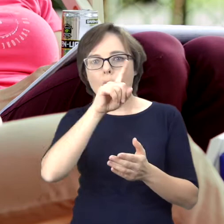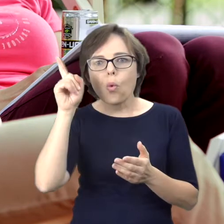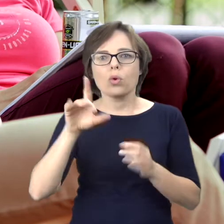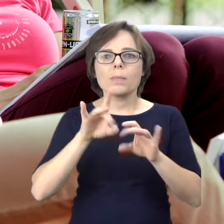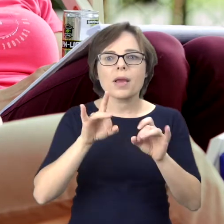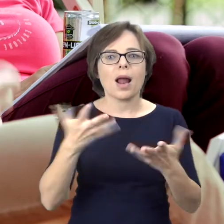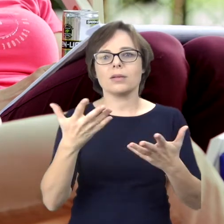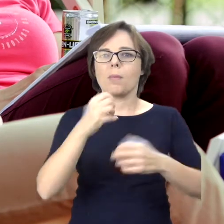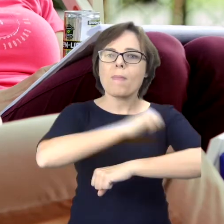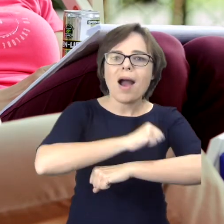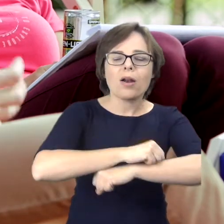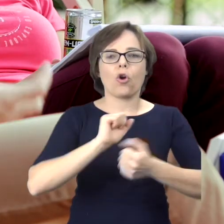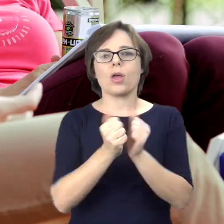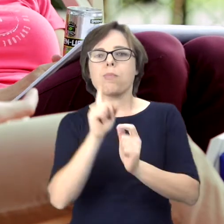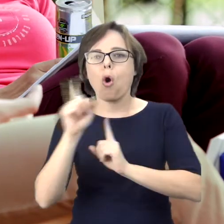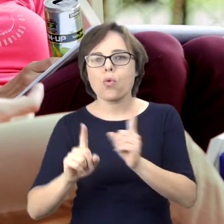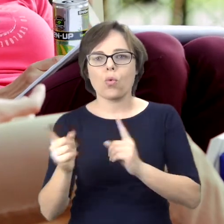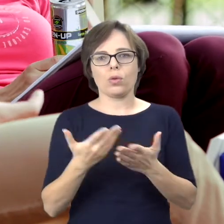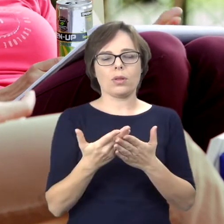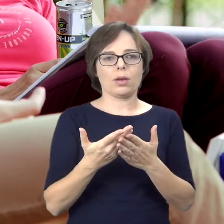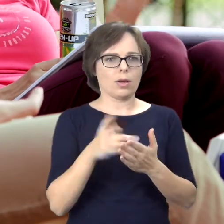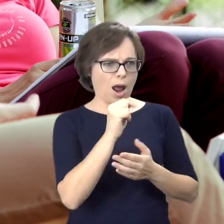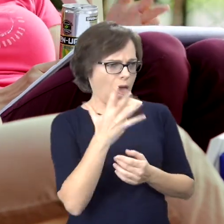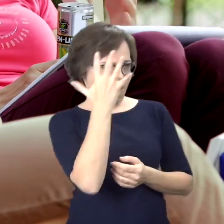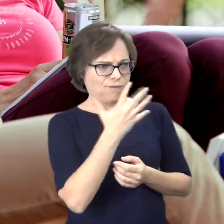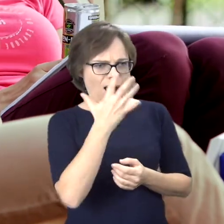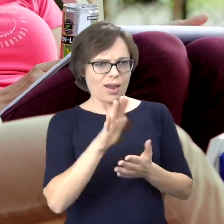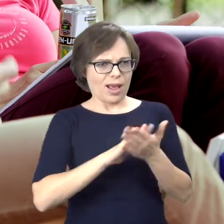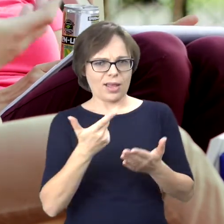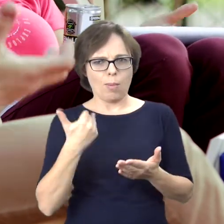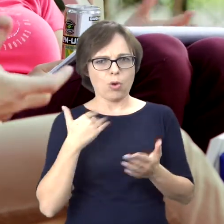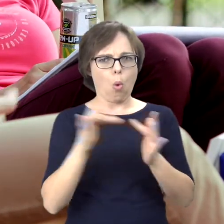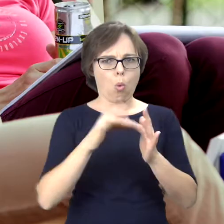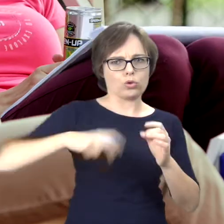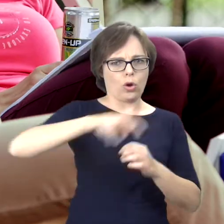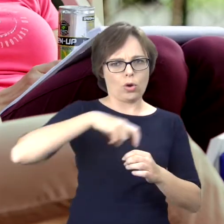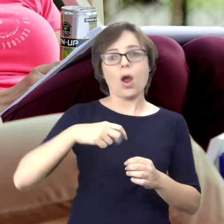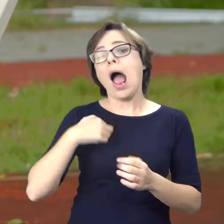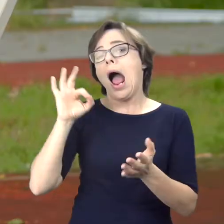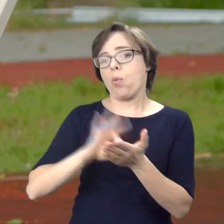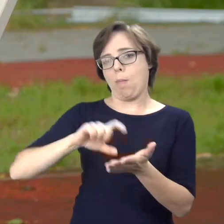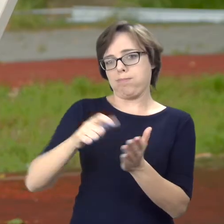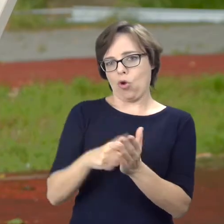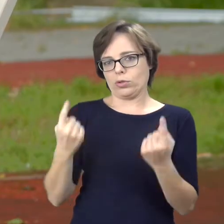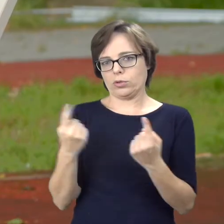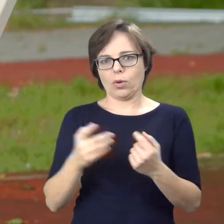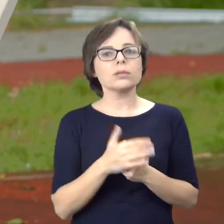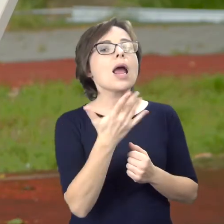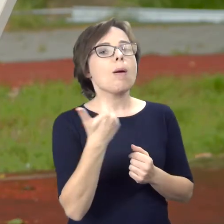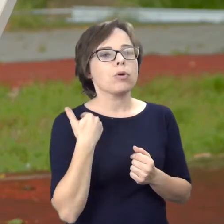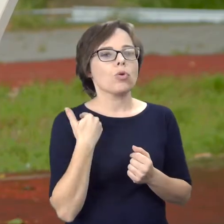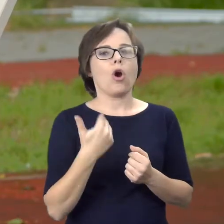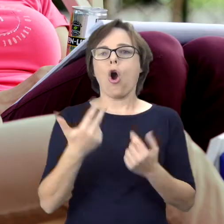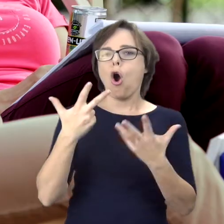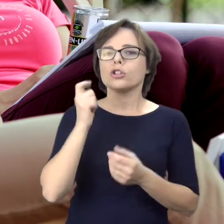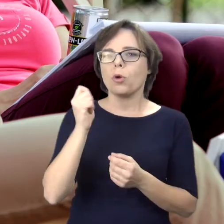jakichś ogródkach, balkonach, w różnych dziwnych miejscach. No ale żaden wariat nie wpadł na pomysł, żeby biegać dookoła łóżka. No bo ja taką miałam sytuację w pokoju. Ile to trwało? 8 godzin